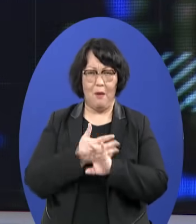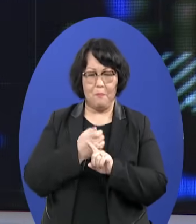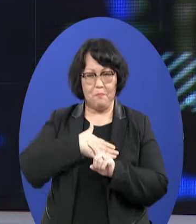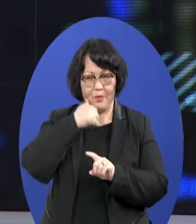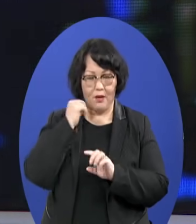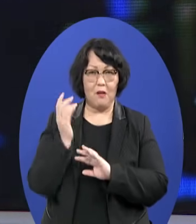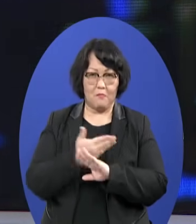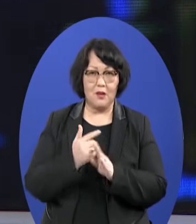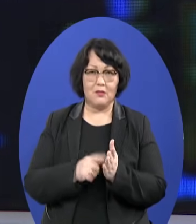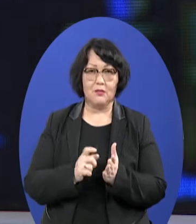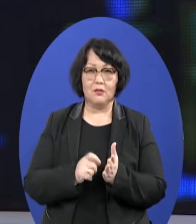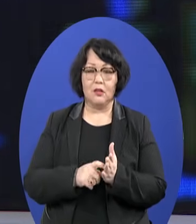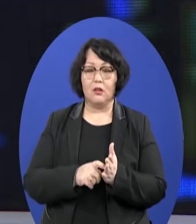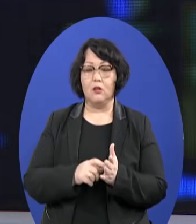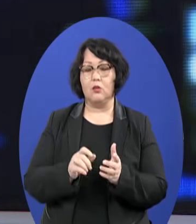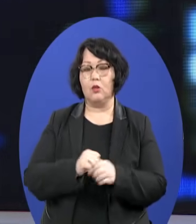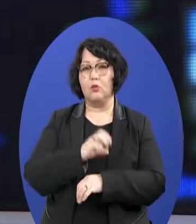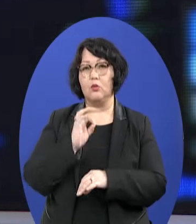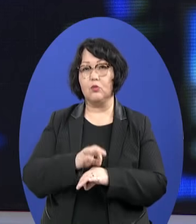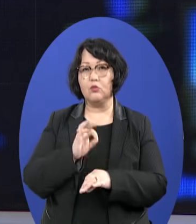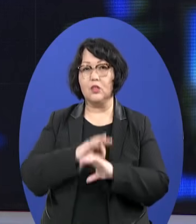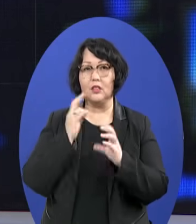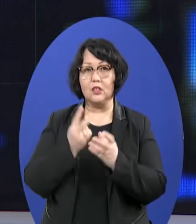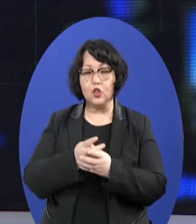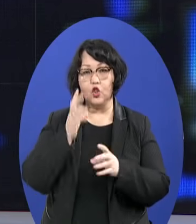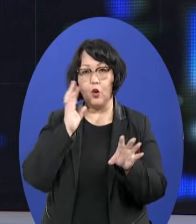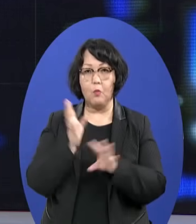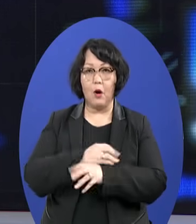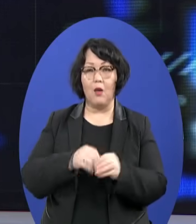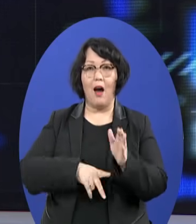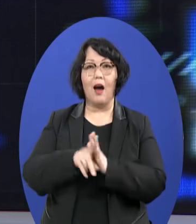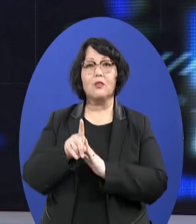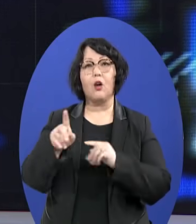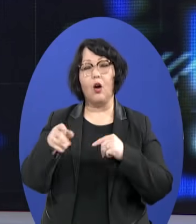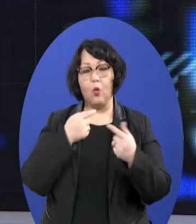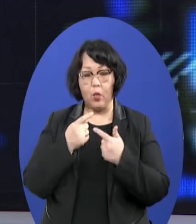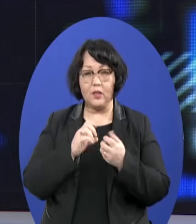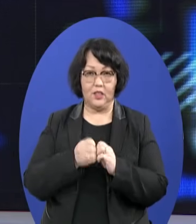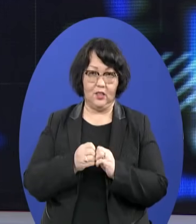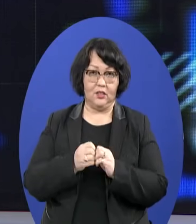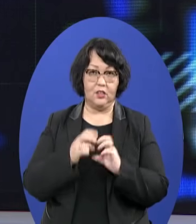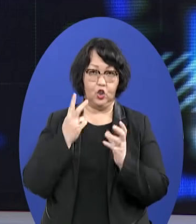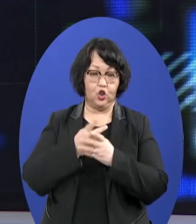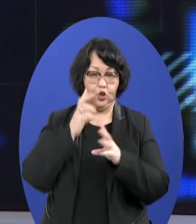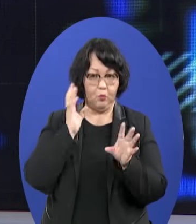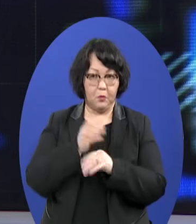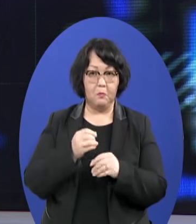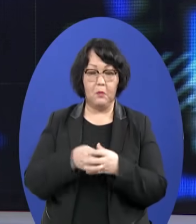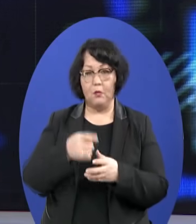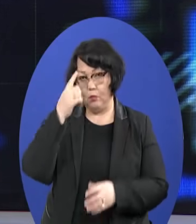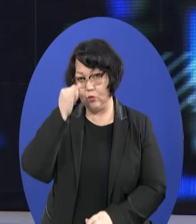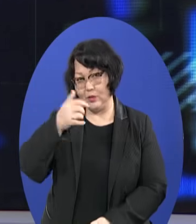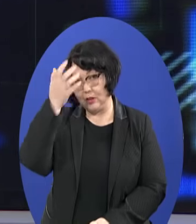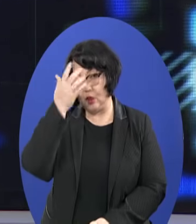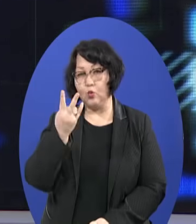COVID-19 цар тахлын эсрэг хариу арга хэмжээний нэгдсэн зохицуулалтын багийн анхдугаар хурлдан боллоо. Энэхүү нэгдсэн зохицуулалтын багийг Монгол Улсын Засгийн газар нэгдсэн үндэсний